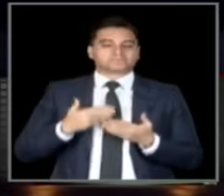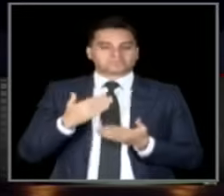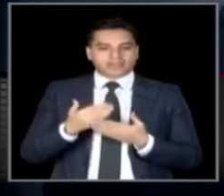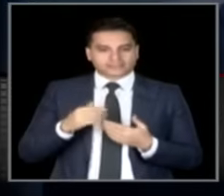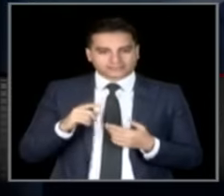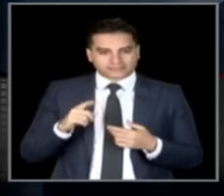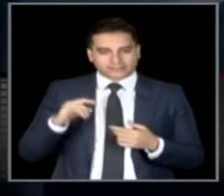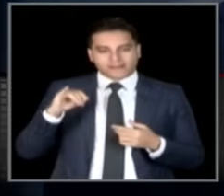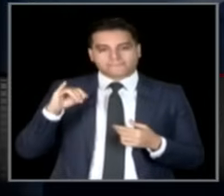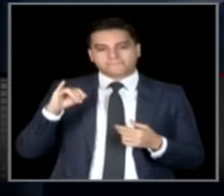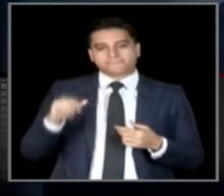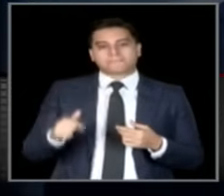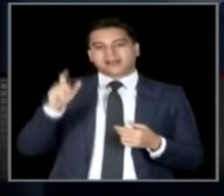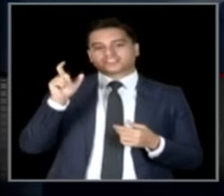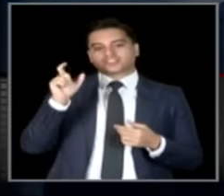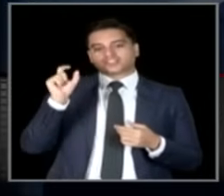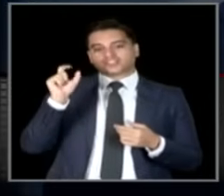يونايتد في 2009 و2011،